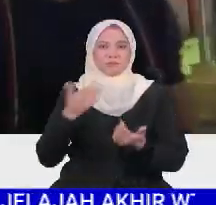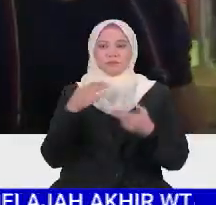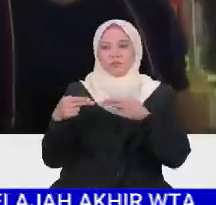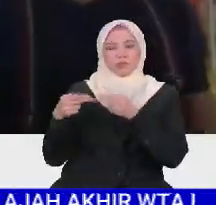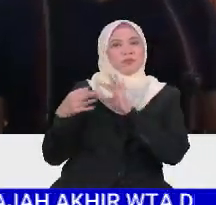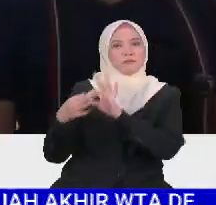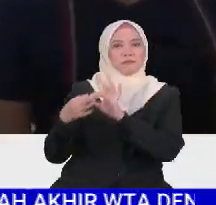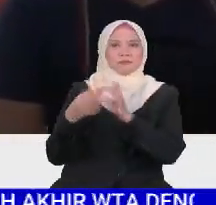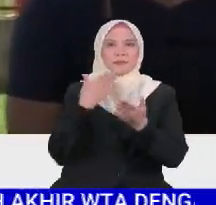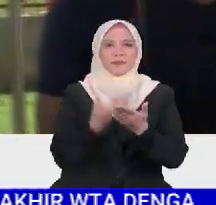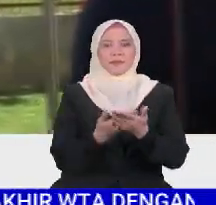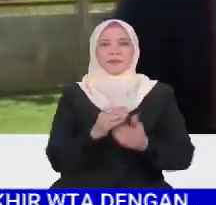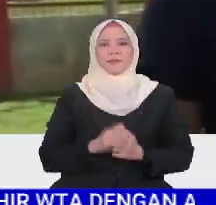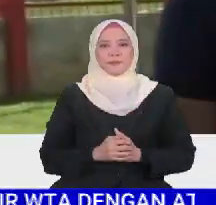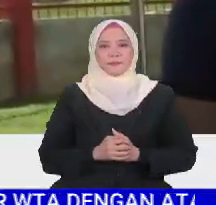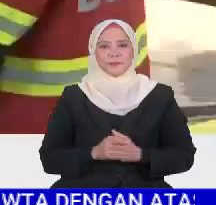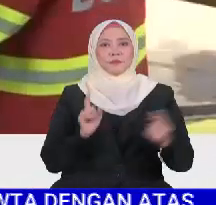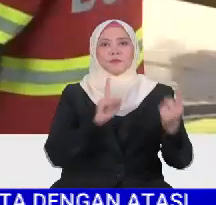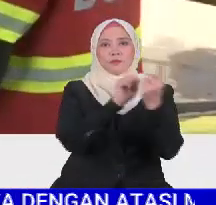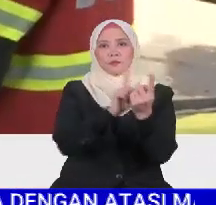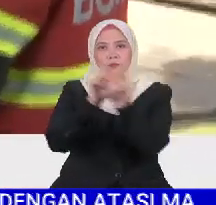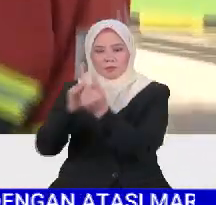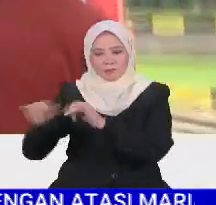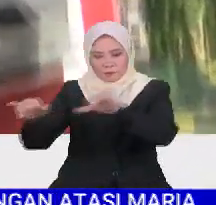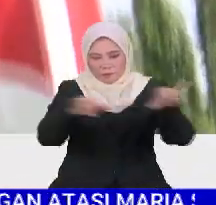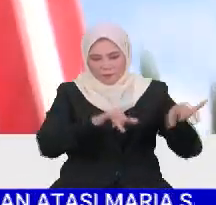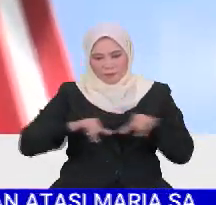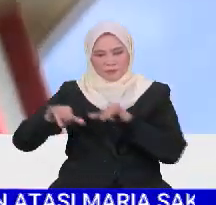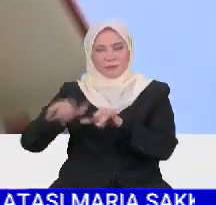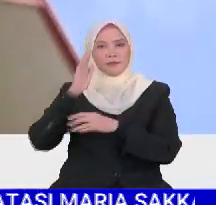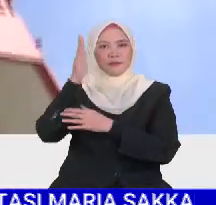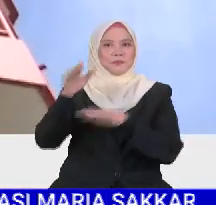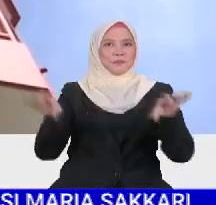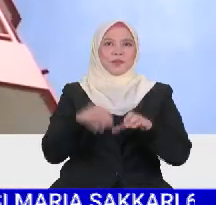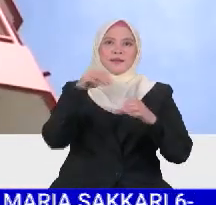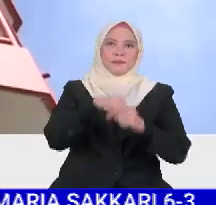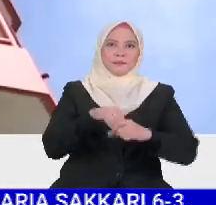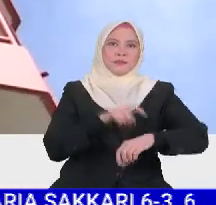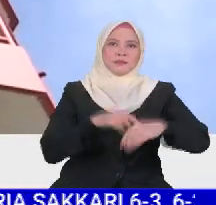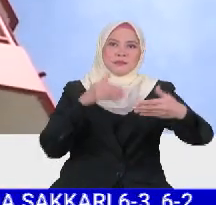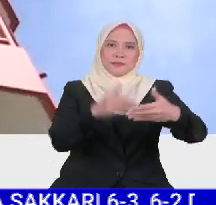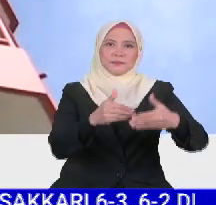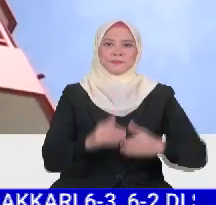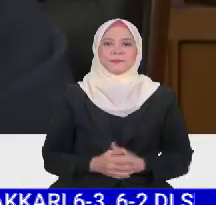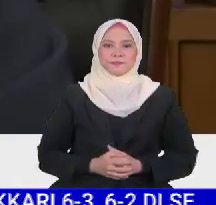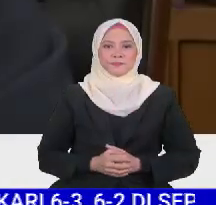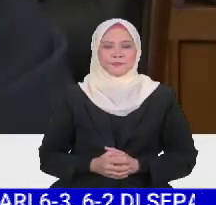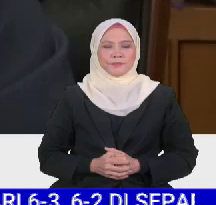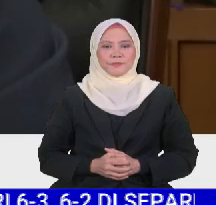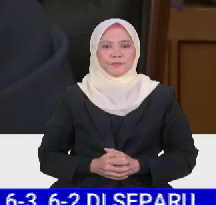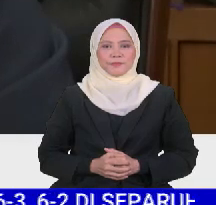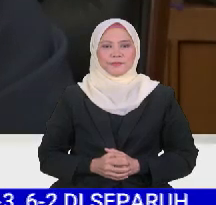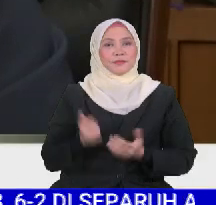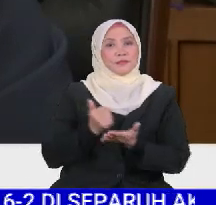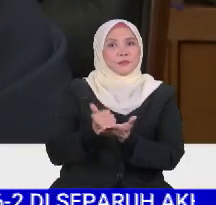ia akan terus diperkokoh melalui perjumpaan penyelarasan yang akan diadakan dalam masa terdekat kami telah